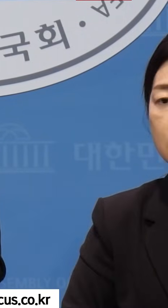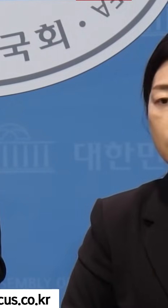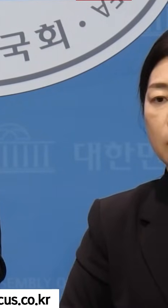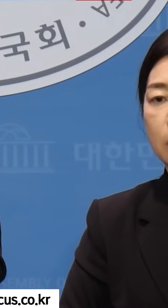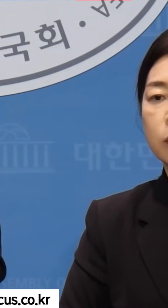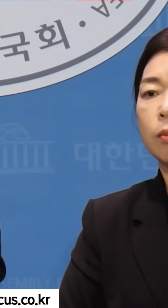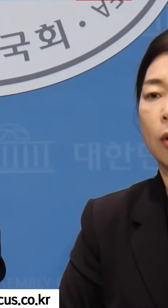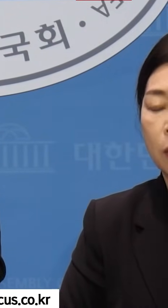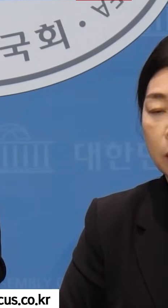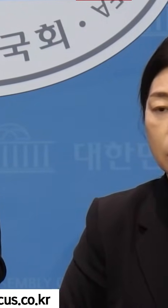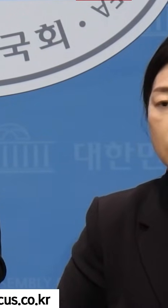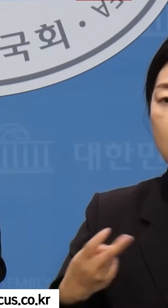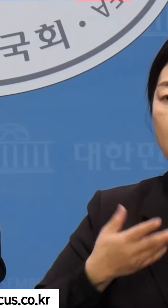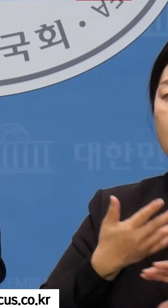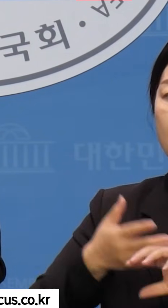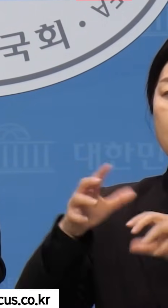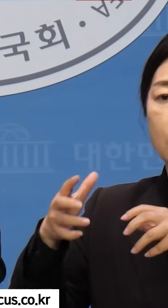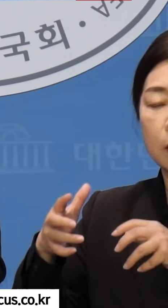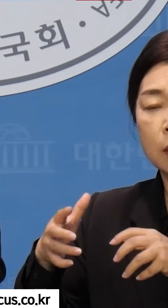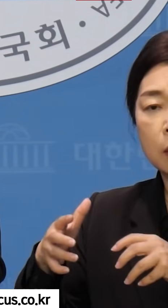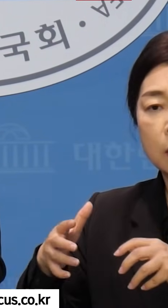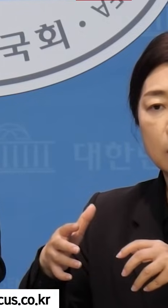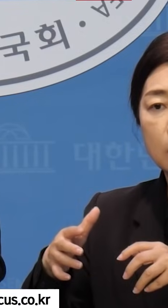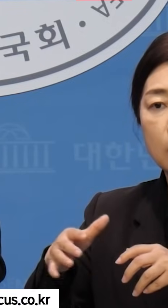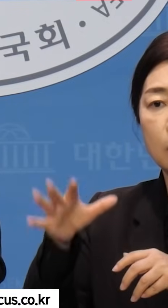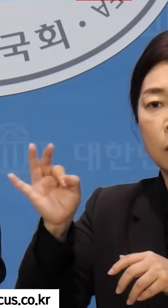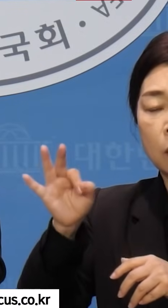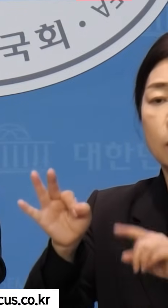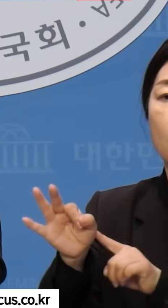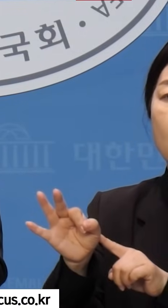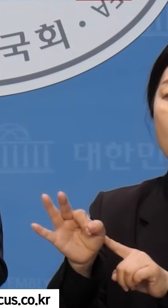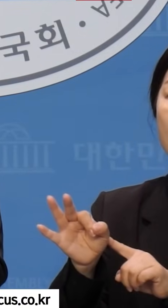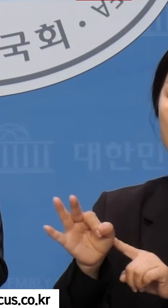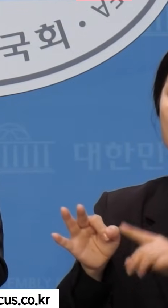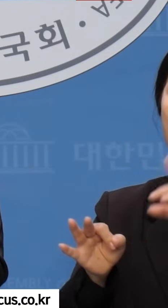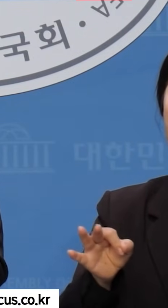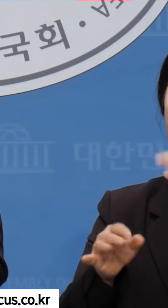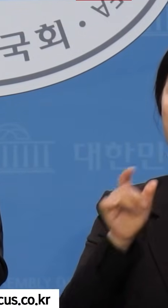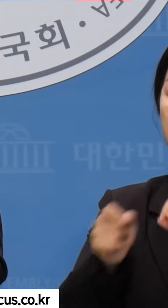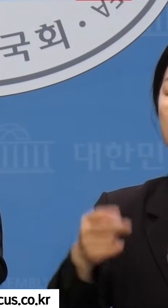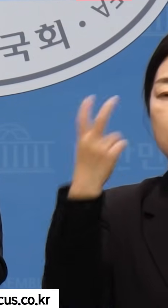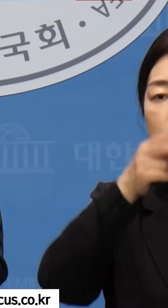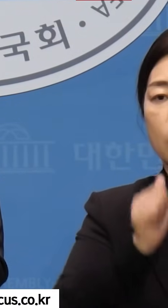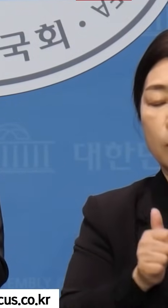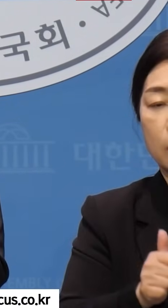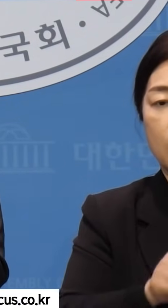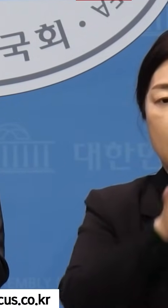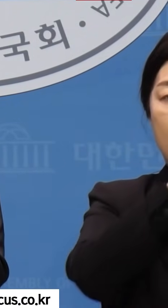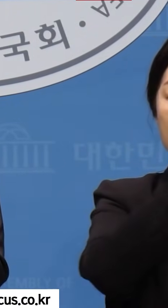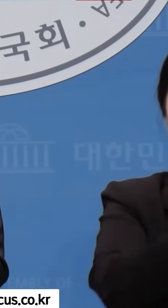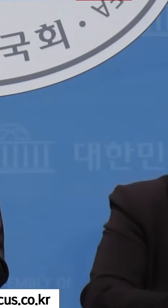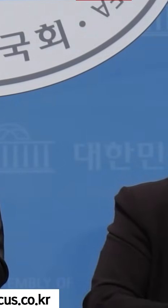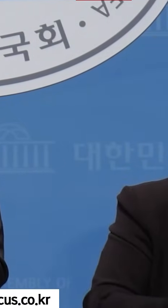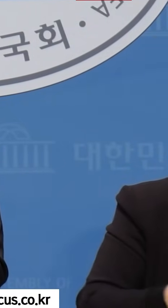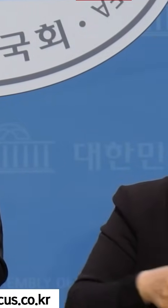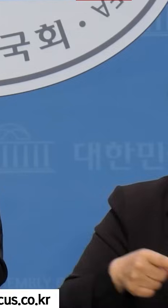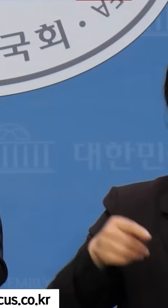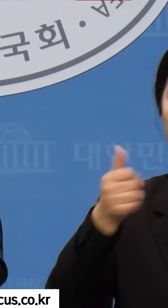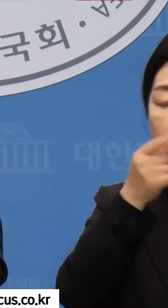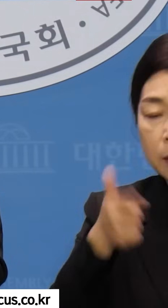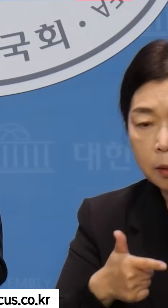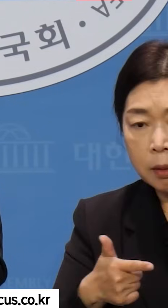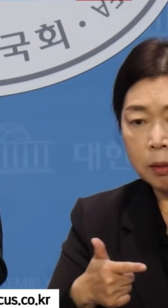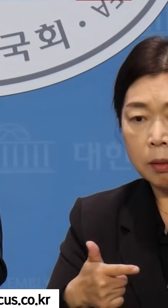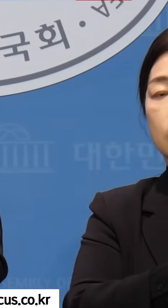재산은 손도 못 대고 중앙지검에 윤석열, 한동훈, 이원석 검사 쪽에